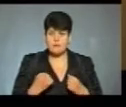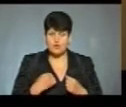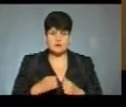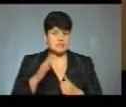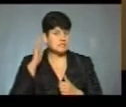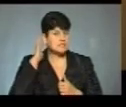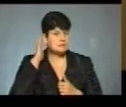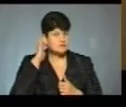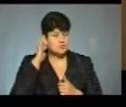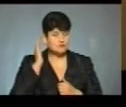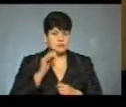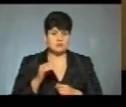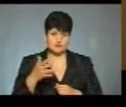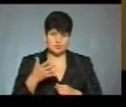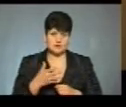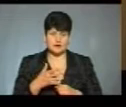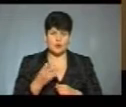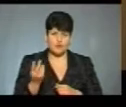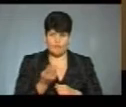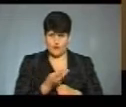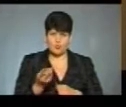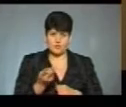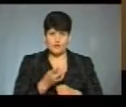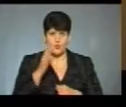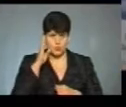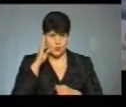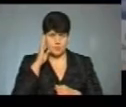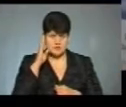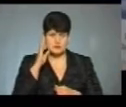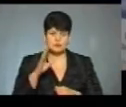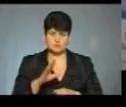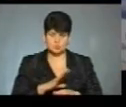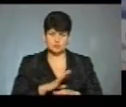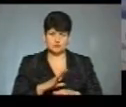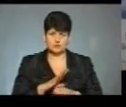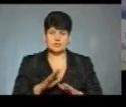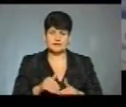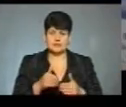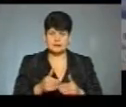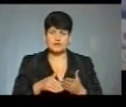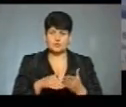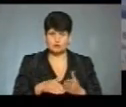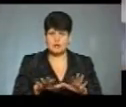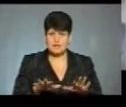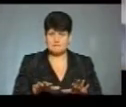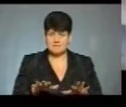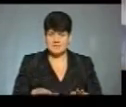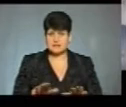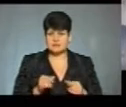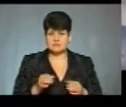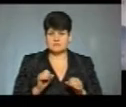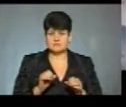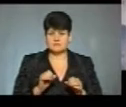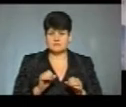тім'яної, потилищні ділянки, практично в обидвох хлопчиків, де була надана допомога на місці відповідна і